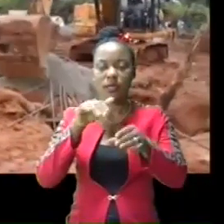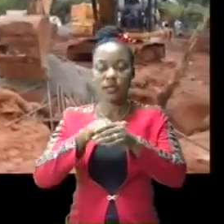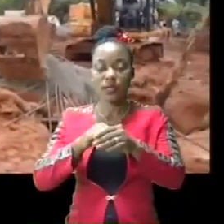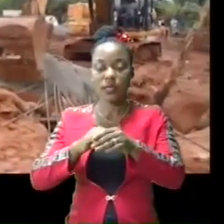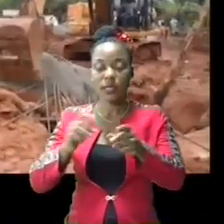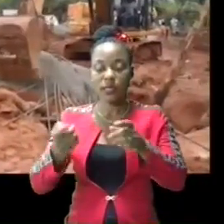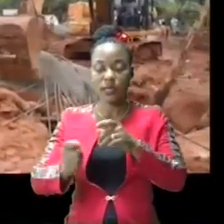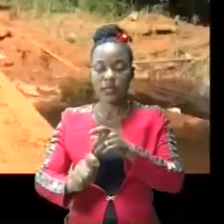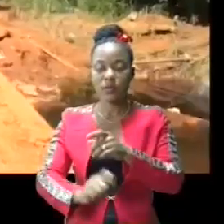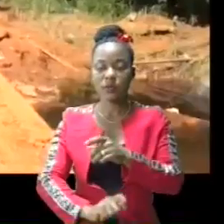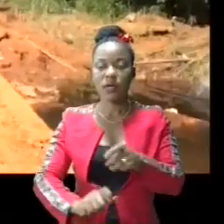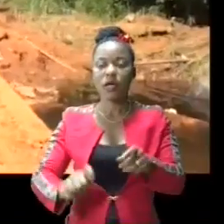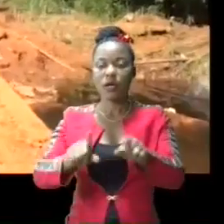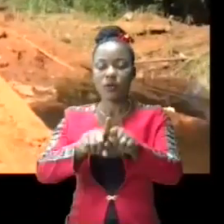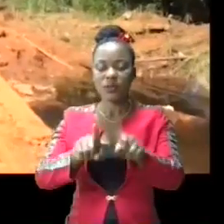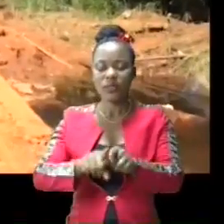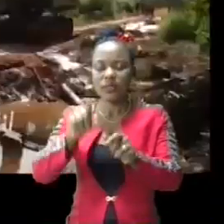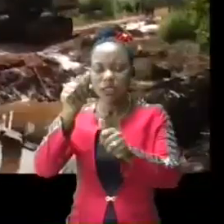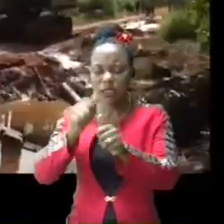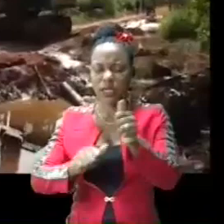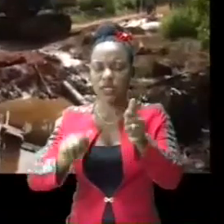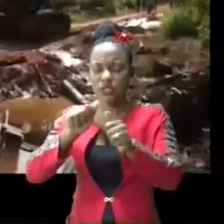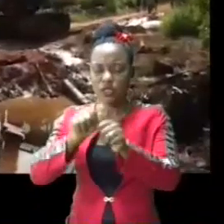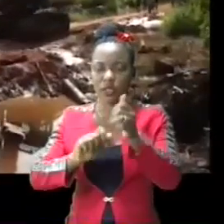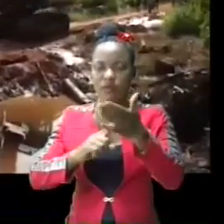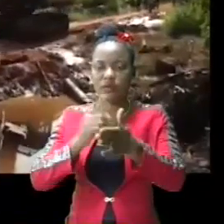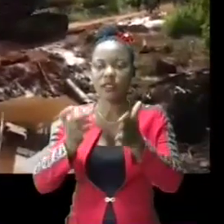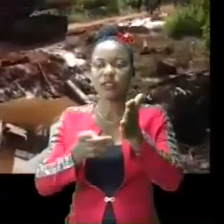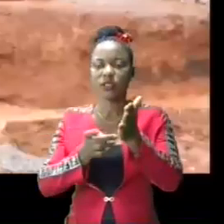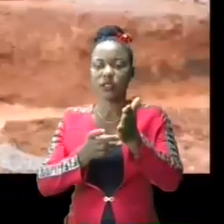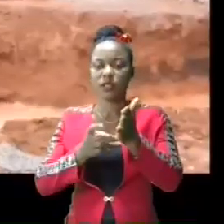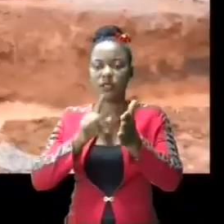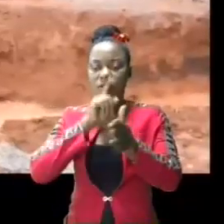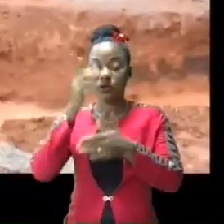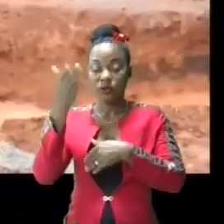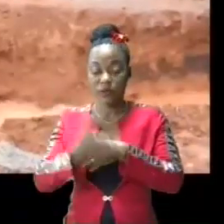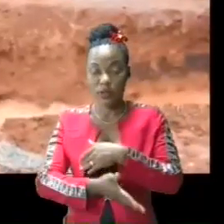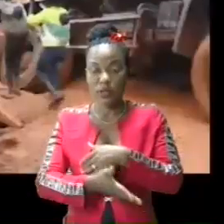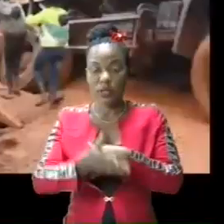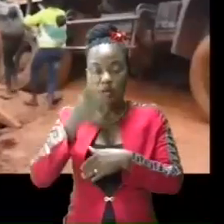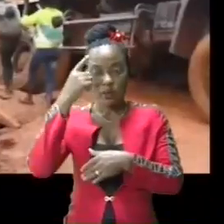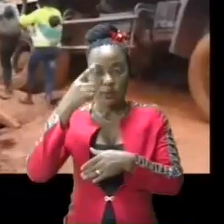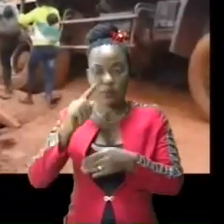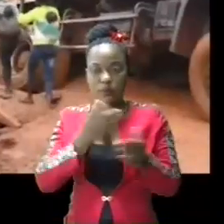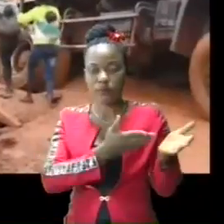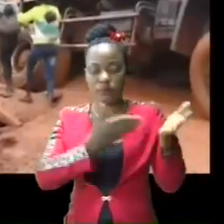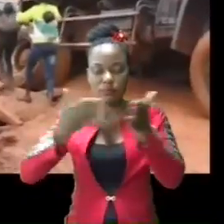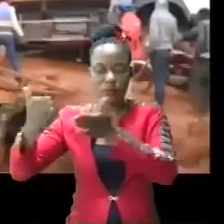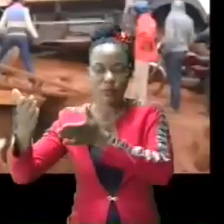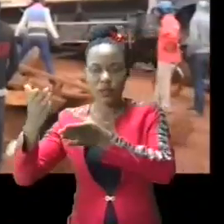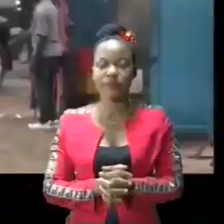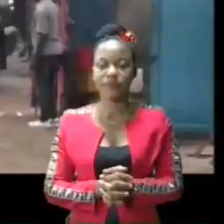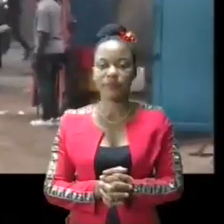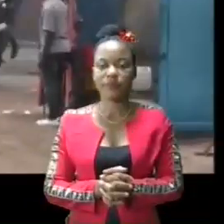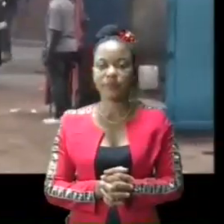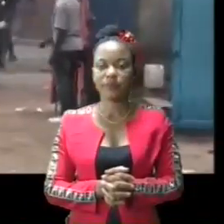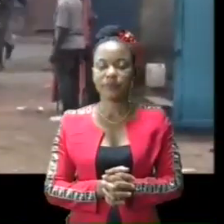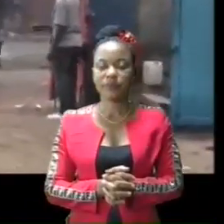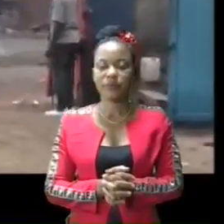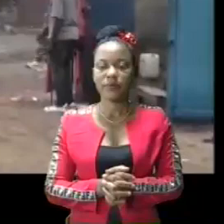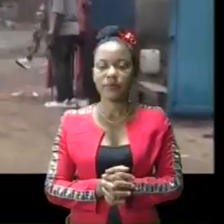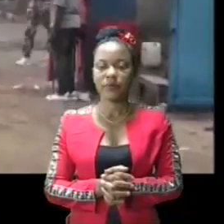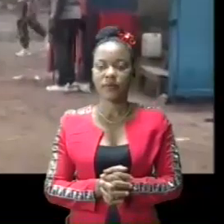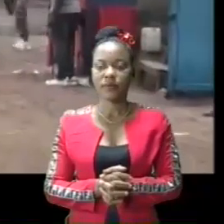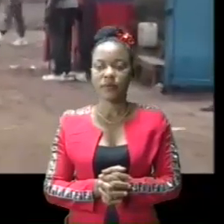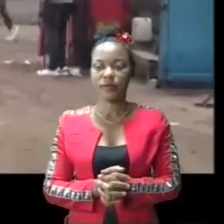territoires de la province, ces ingénieurs sont à chaque fois immergés par ces engins remorqueurs pour l'embarquement de leurs produits. C'est sous